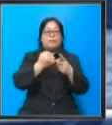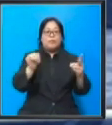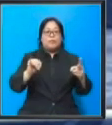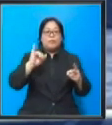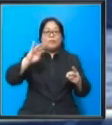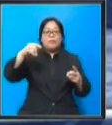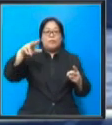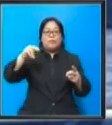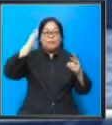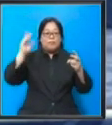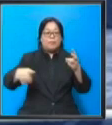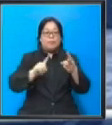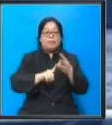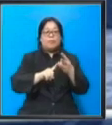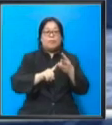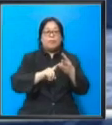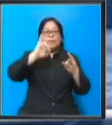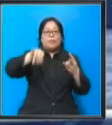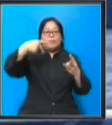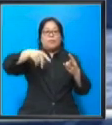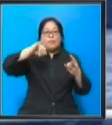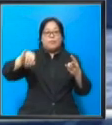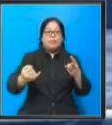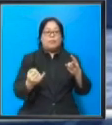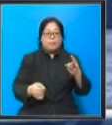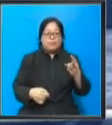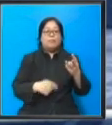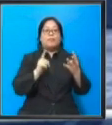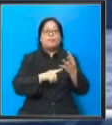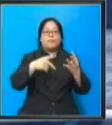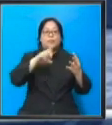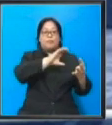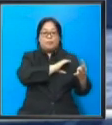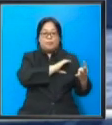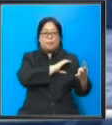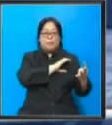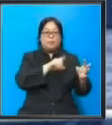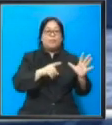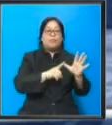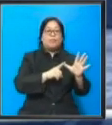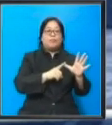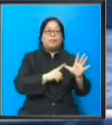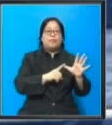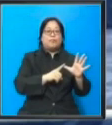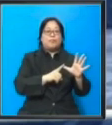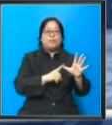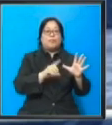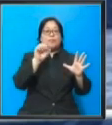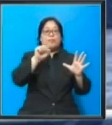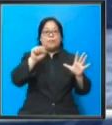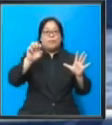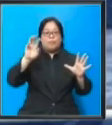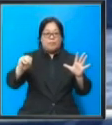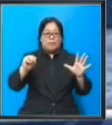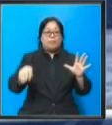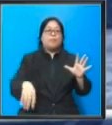Malaysia jabatan pengangkutan dalam Malaysia jpj pdrm suruhanjaya Syariah Malaysia